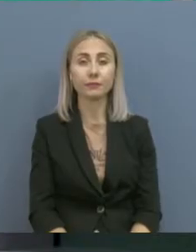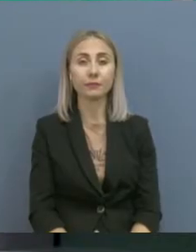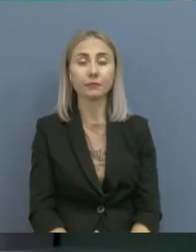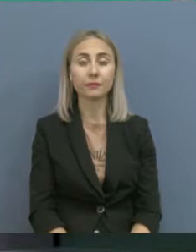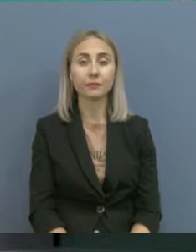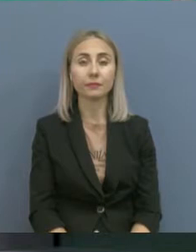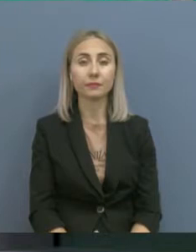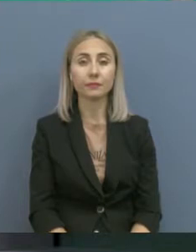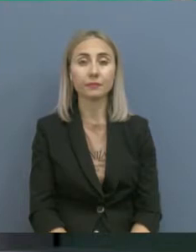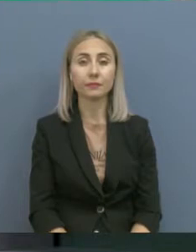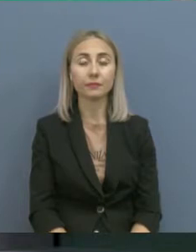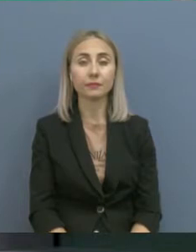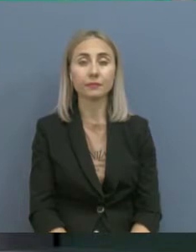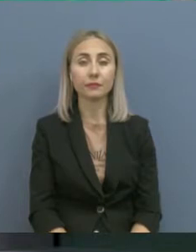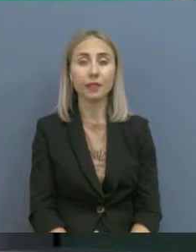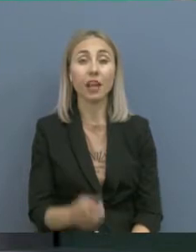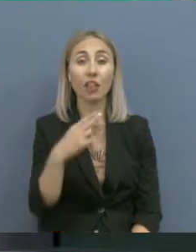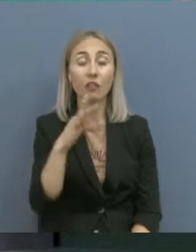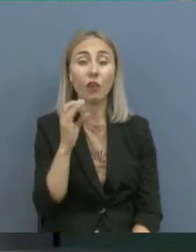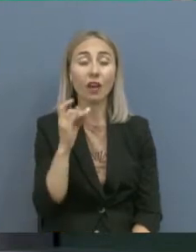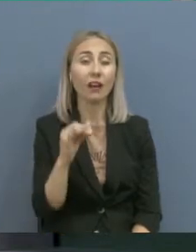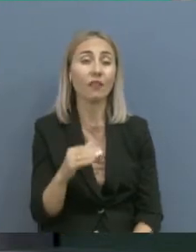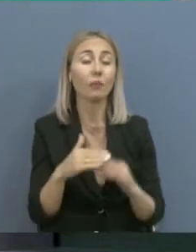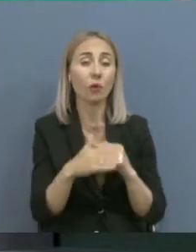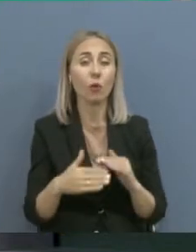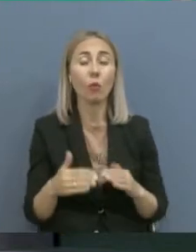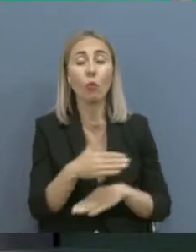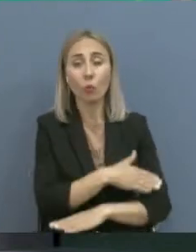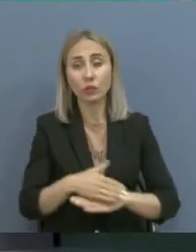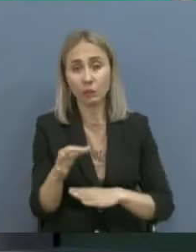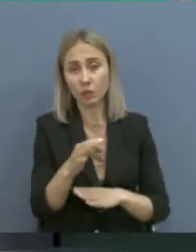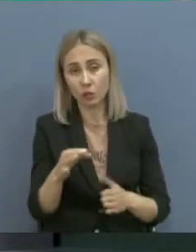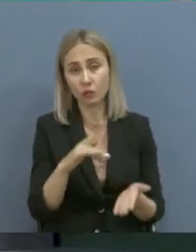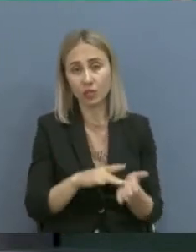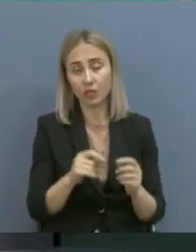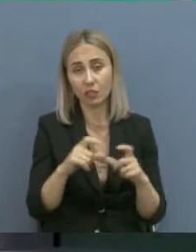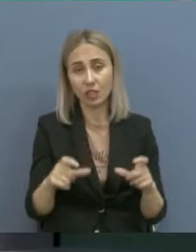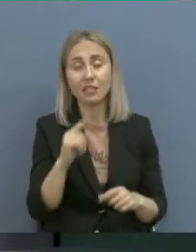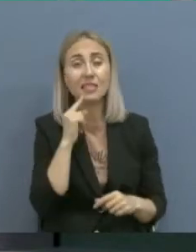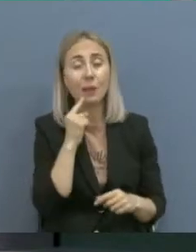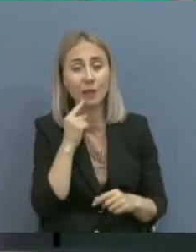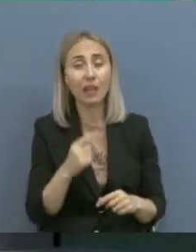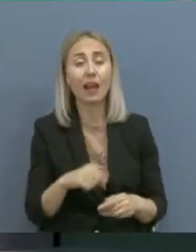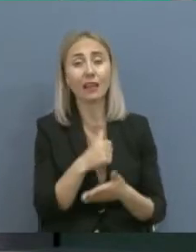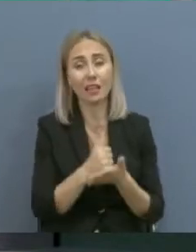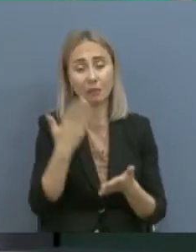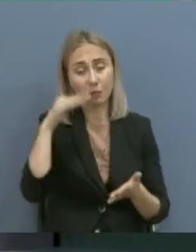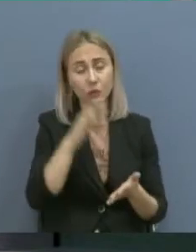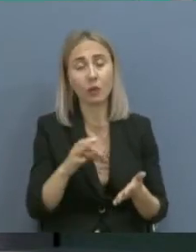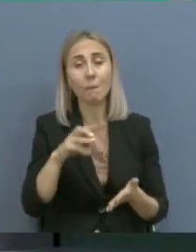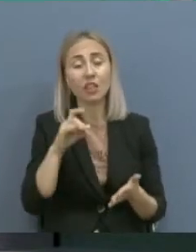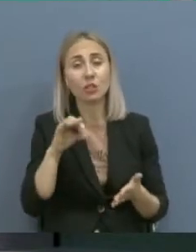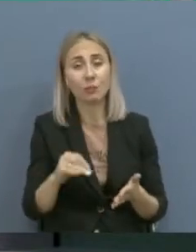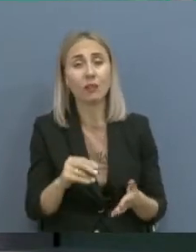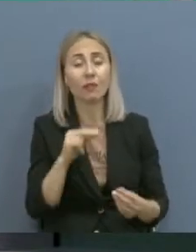Облыс әкімі Ермек Маржықпаев бір қатар нысанның жұмыс барысымен танысты. Атап айтқанда, мектептер мен тіс емдеу мекемелері, сондай-ақ ойын алаңқайлары